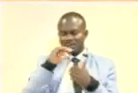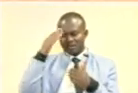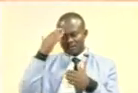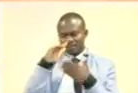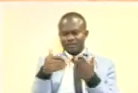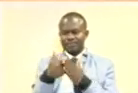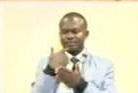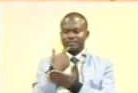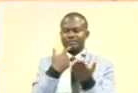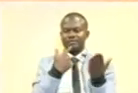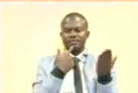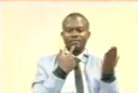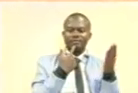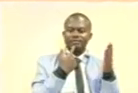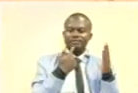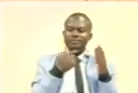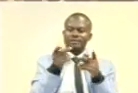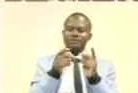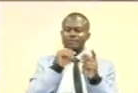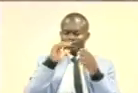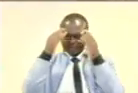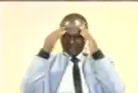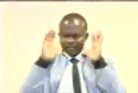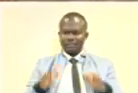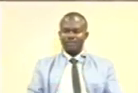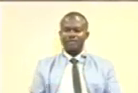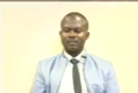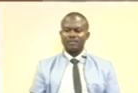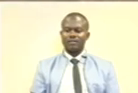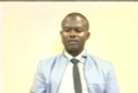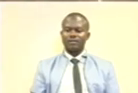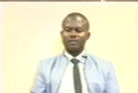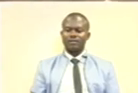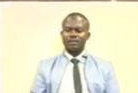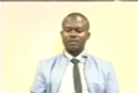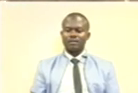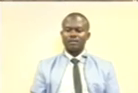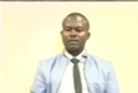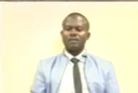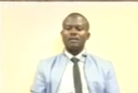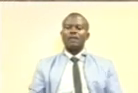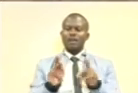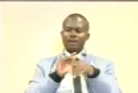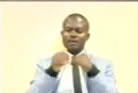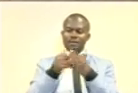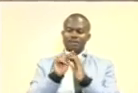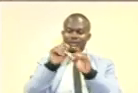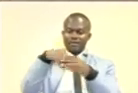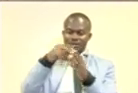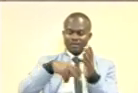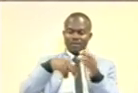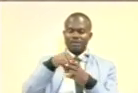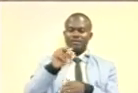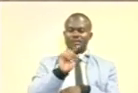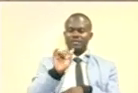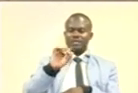ibyapa ushobora kuyoba ahantu utahazi umutwe abagiye mu masomero bakiga bakabimenya barimo